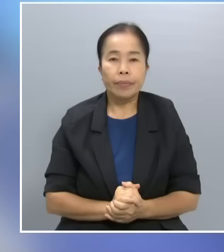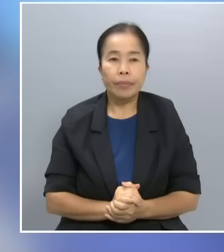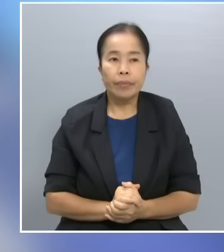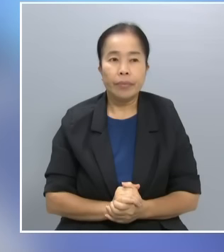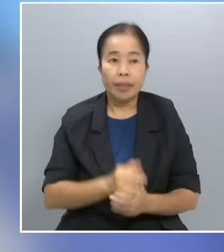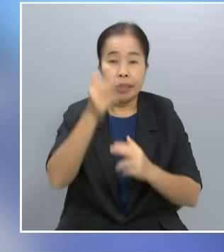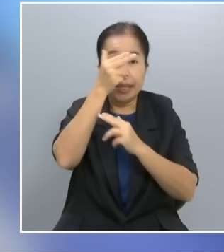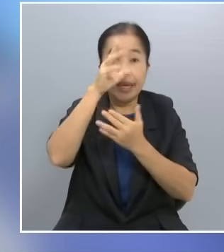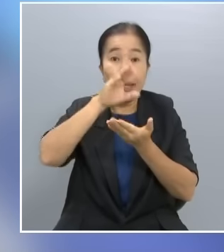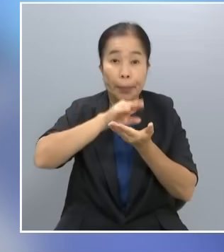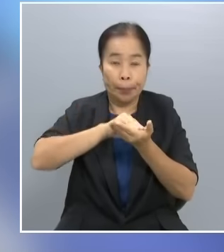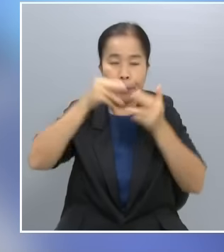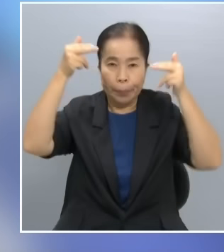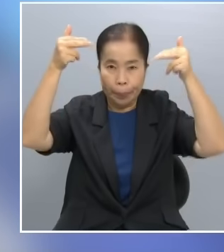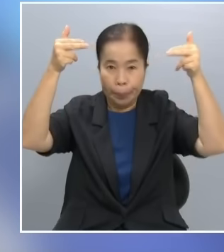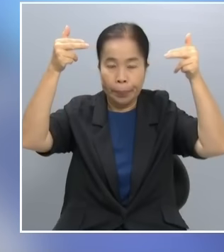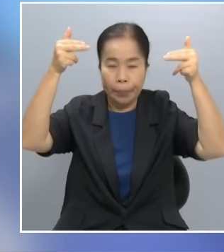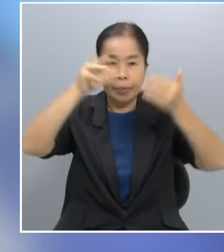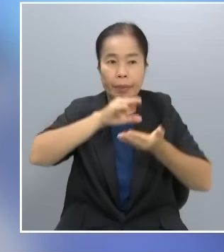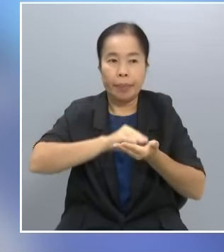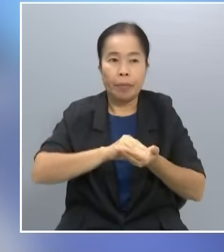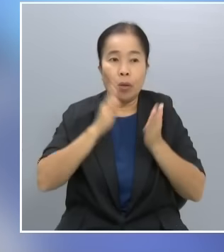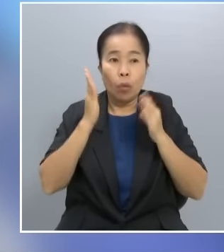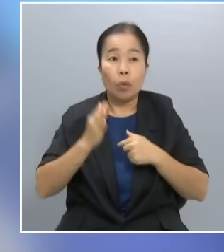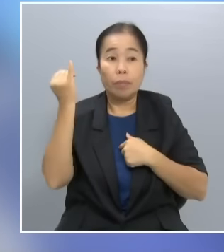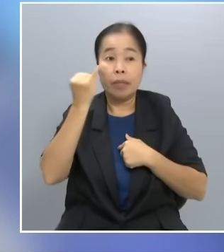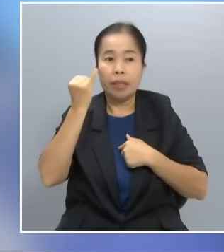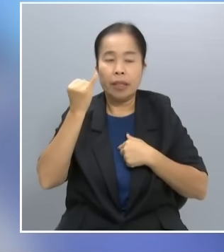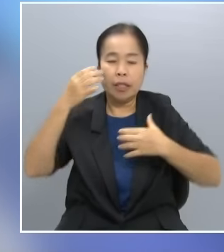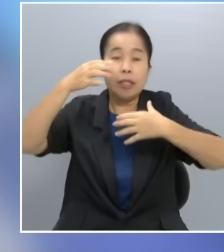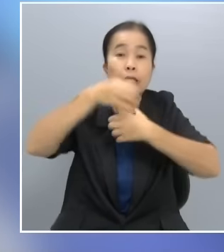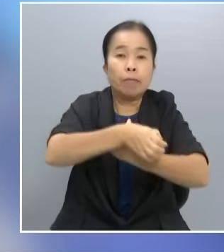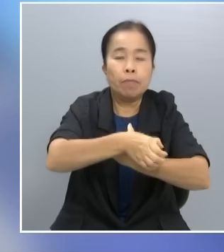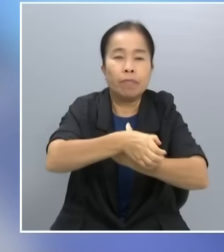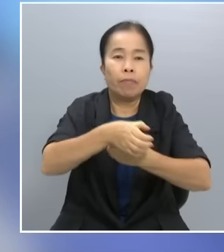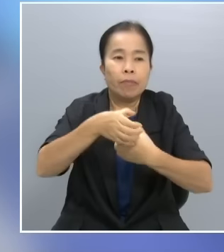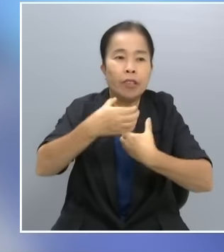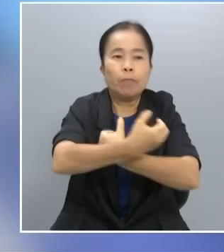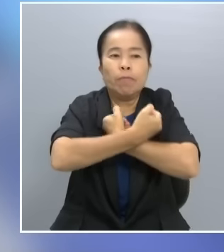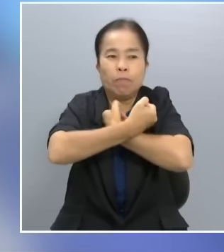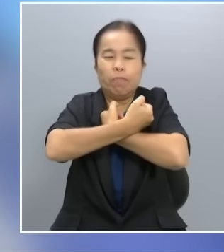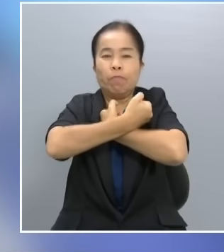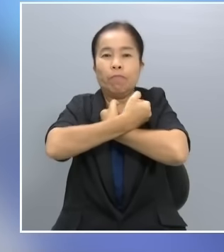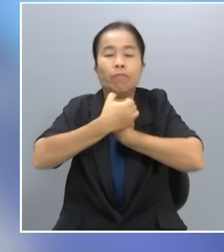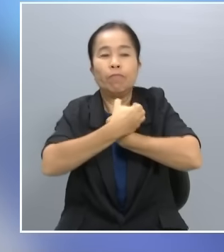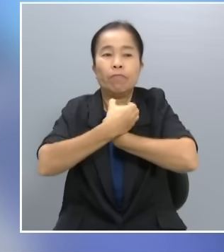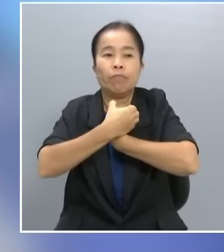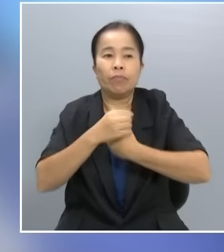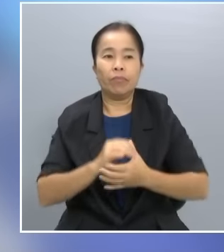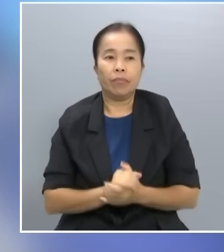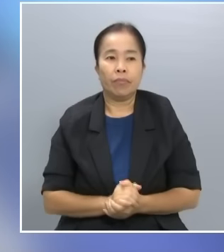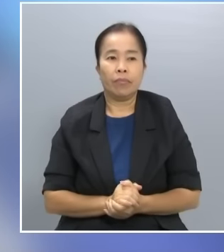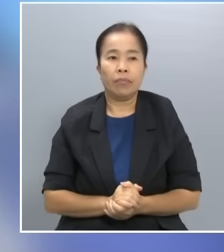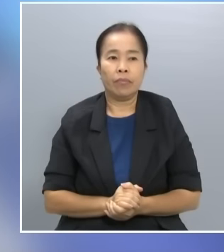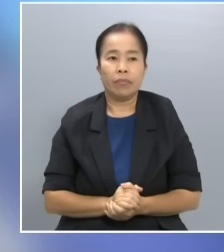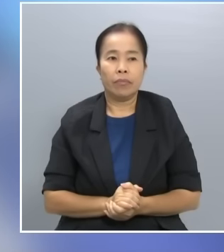นี่เป็นภาพจากกล้องวงจรปิดผู้ชมครับนี่ผู้ก่อเหตุนะครับมันเดินมาแบบนี้แล้วเนี่ยท่านผู้ชมครับดูสิฮะล็อกคอแบบนี้เลยครับโอ้โห